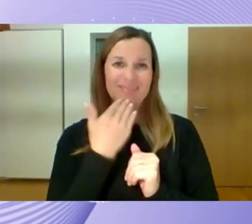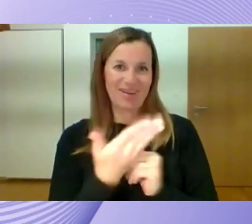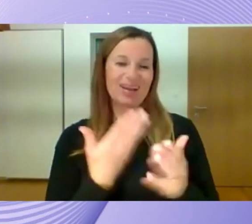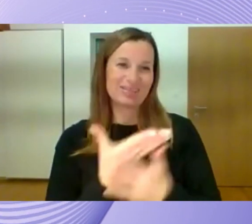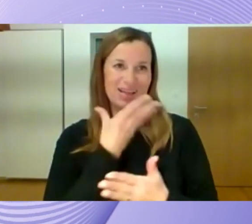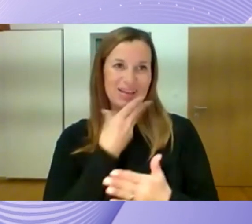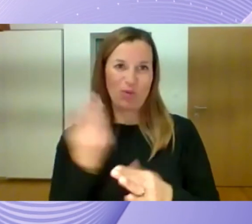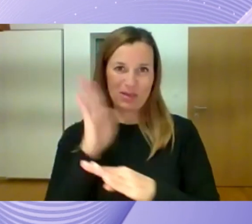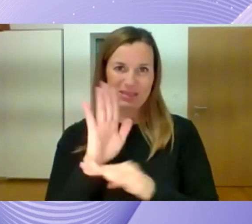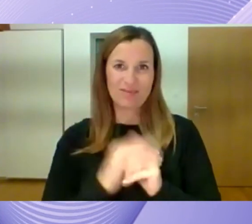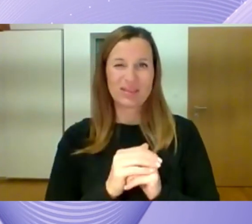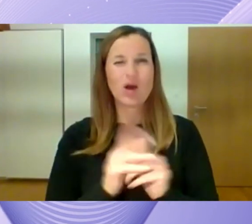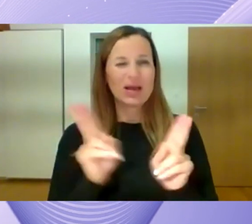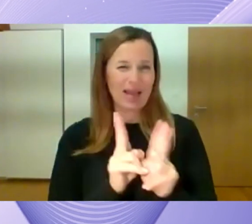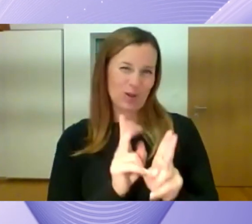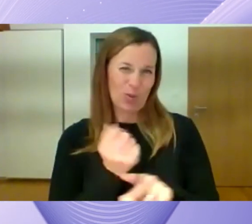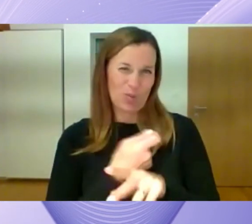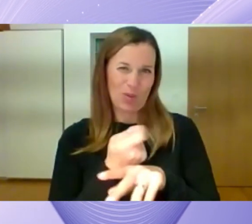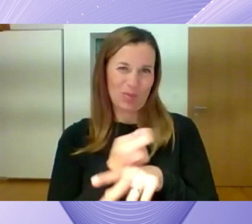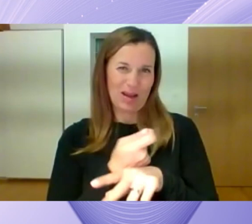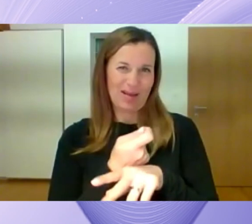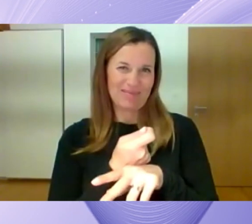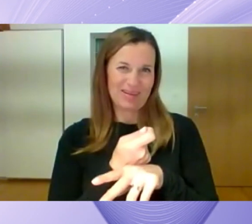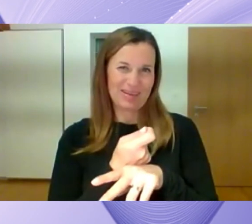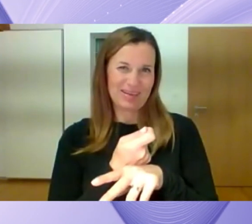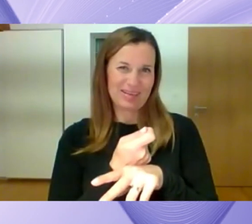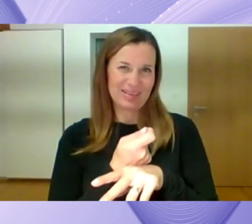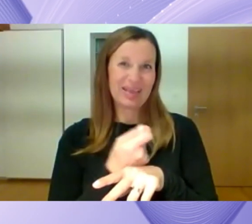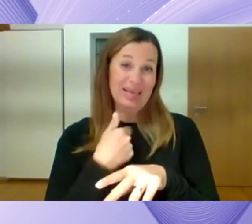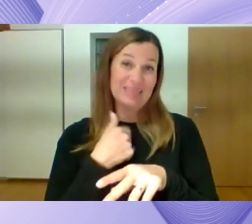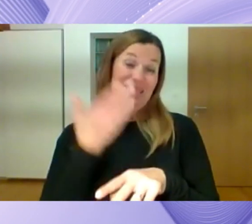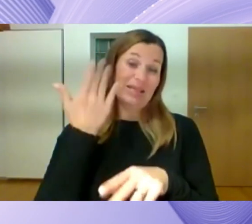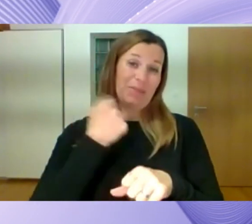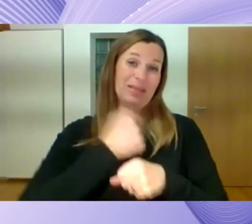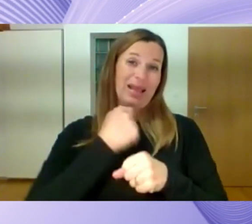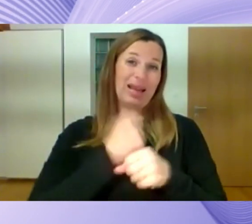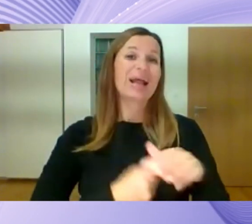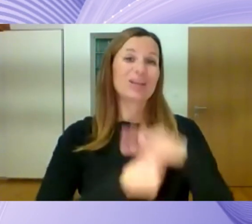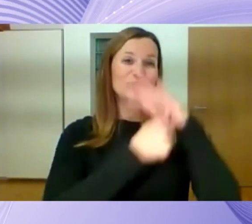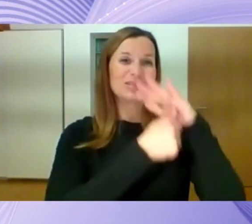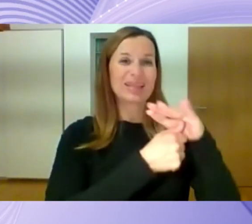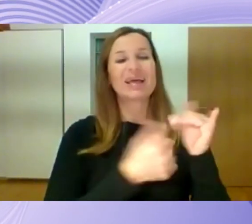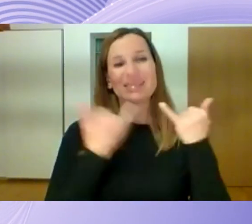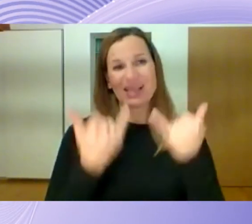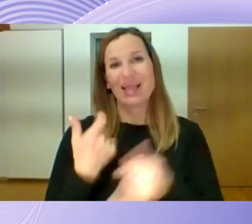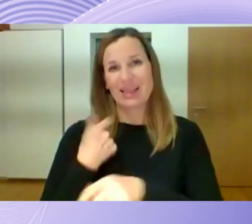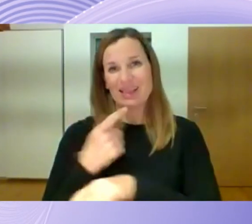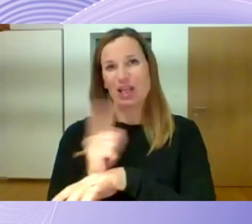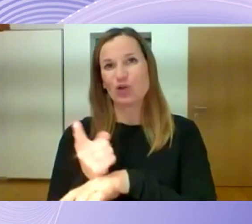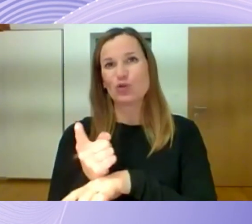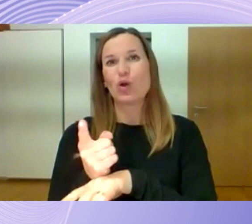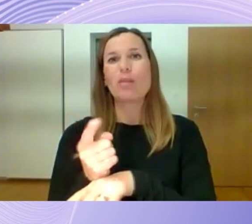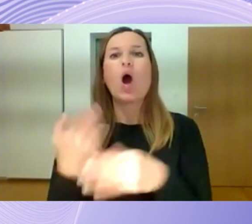predstavitev. Manjši popravek, sem delala v kliničnem centru, zdaj trenutno pa v zdravstvenem domu na